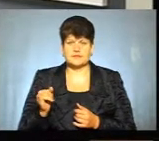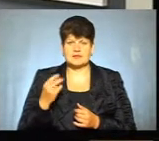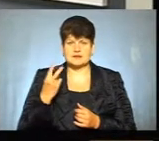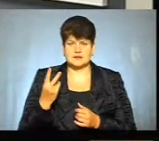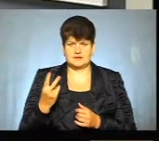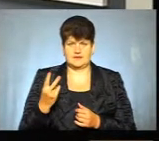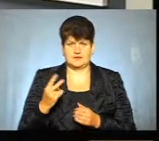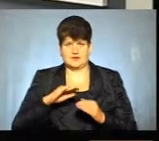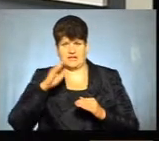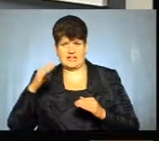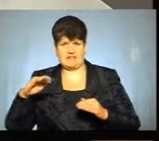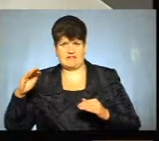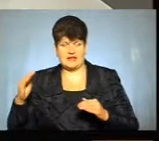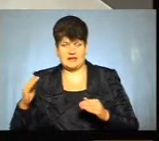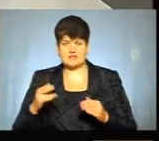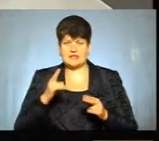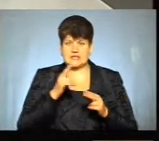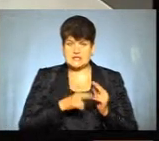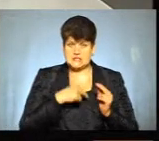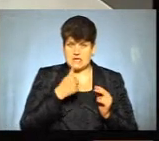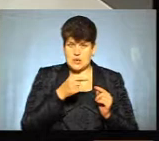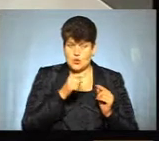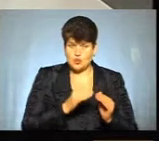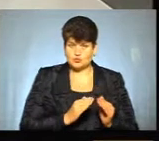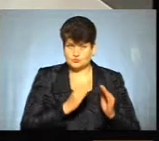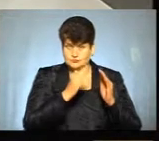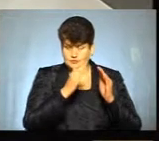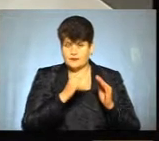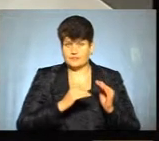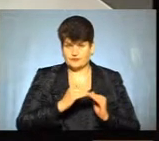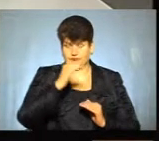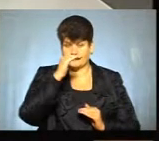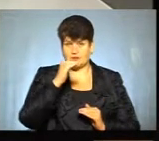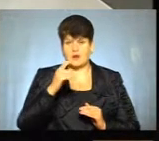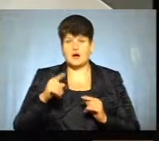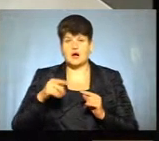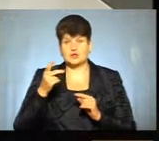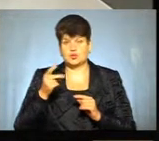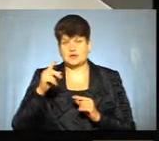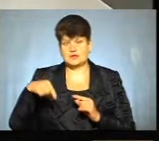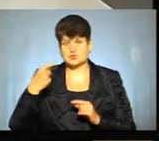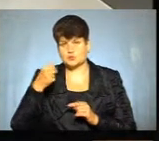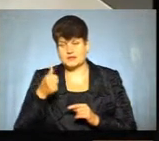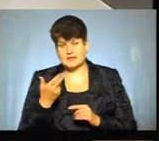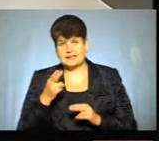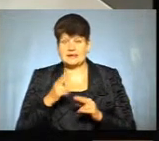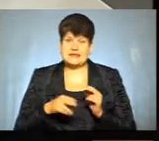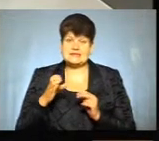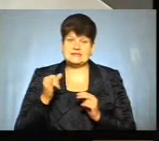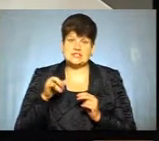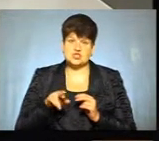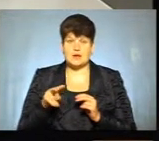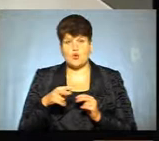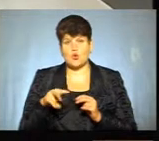хвилі. Відповідно, десь в кінці року і другу очікуємо вже на наступний рік. Це, мабуть, або кінець січня,